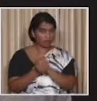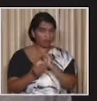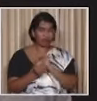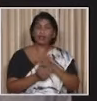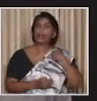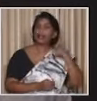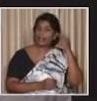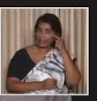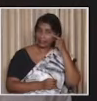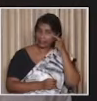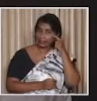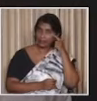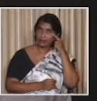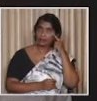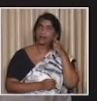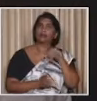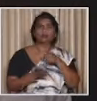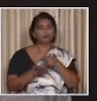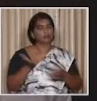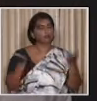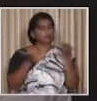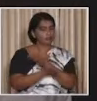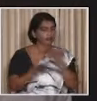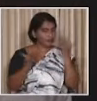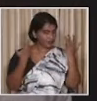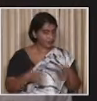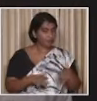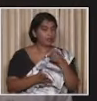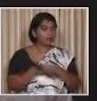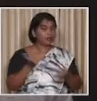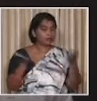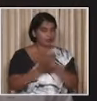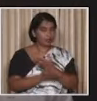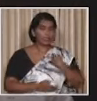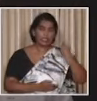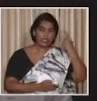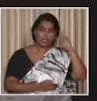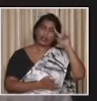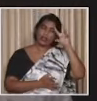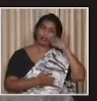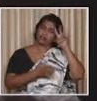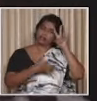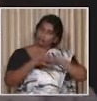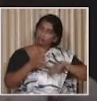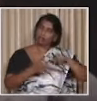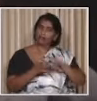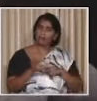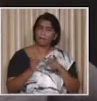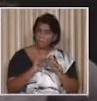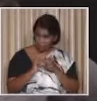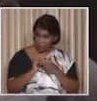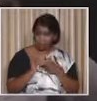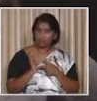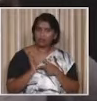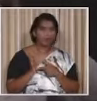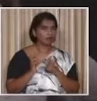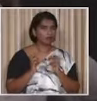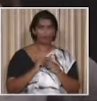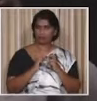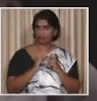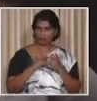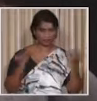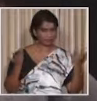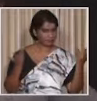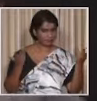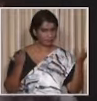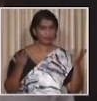සිතමින් මේ ගිවිසුම අත්සන් කළා තිබෙනවා. මේ ගිවිසුමත් මම ඊයේ රාත්‍රී කියවලා බැලුවා මේකෙන් හානියක් වෙලා තියෙනවද කියලා. මේකෙනුත් හානියක් වෙලා